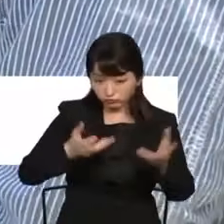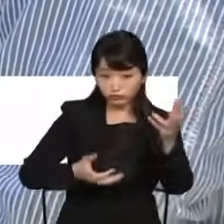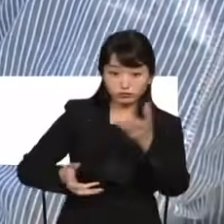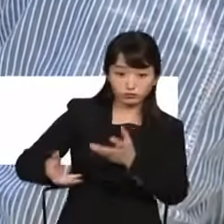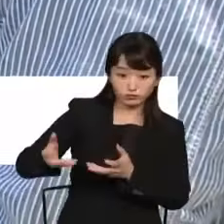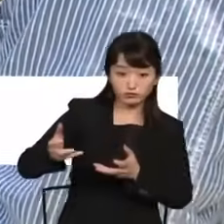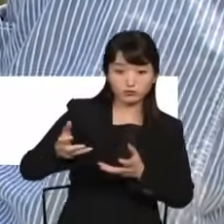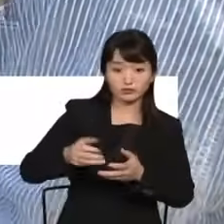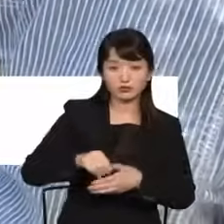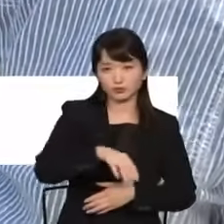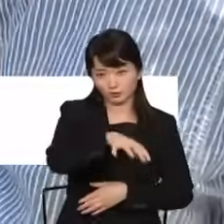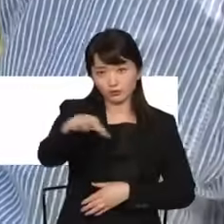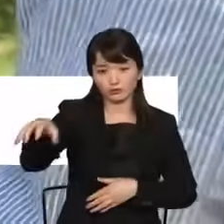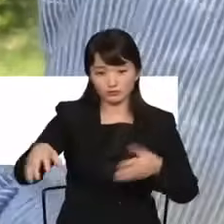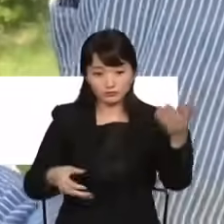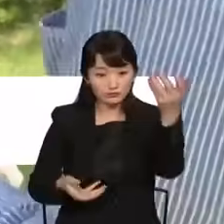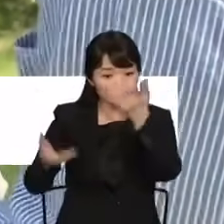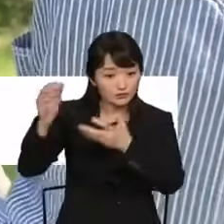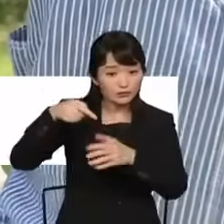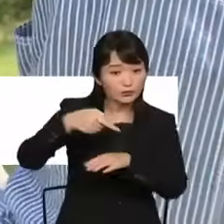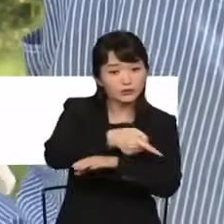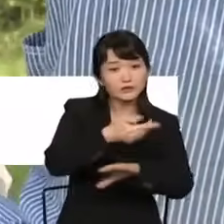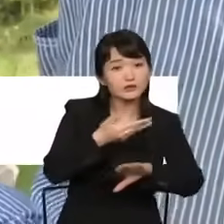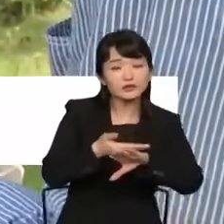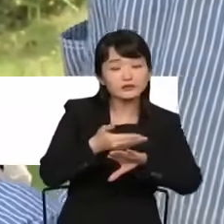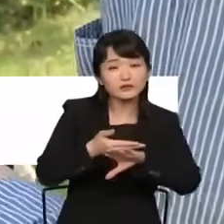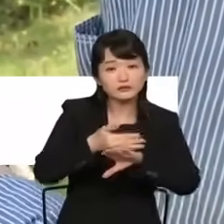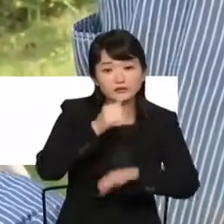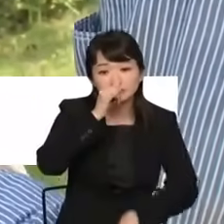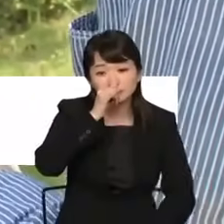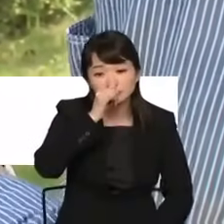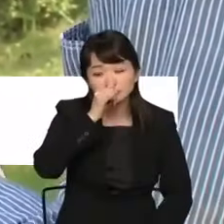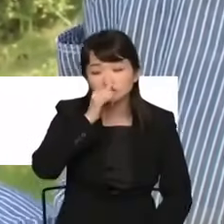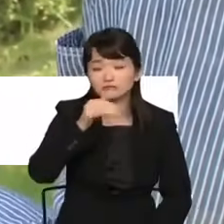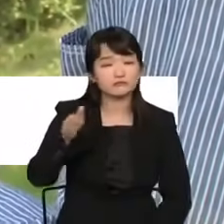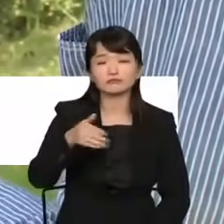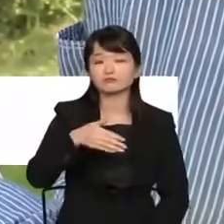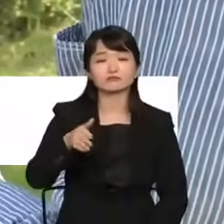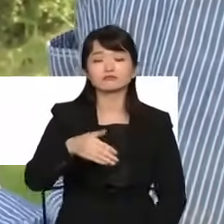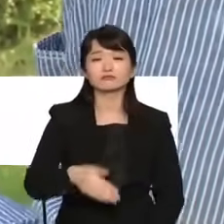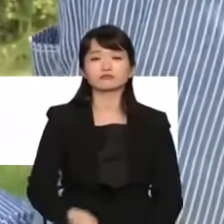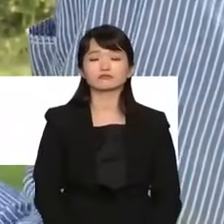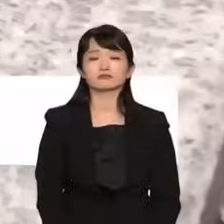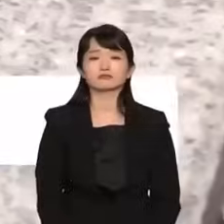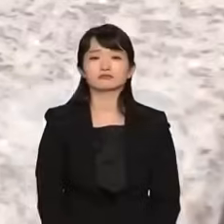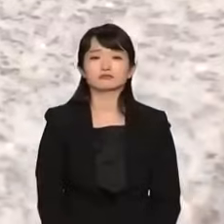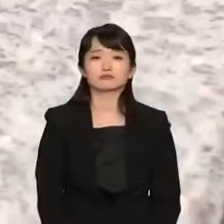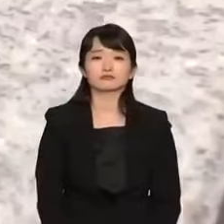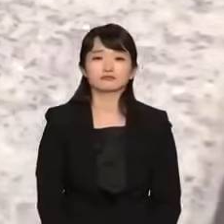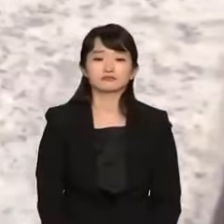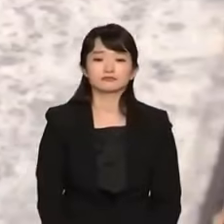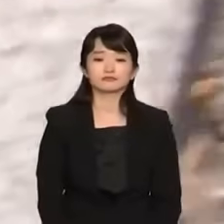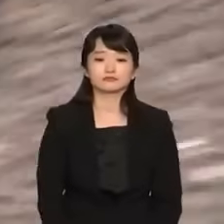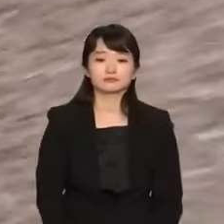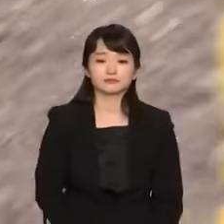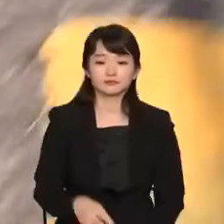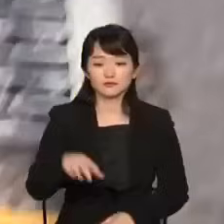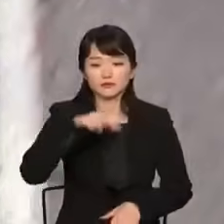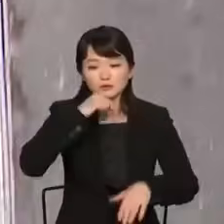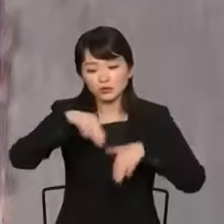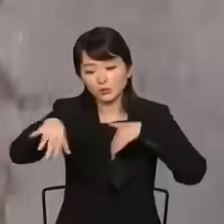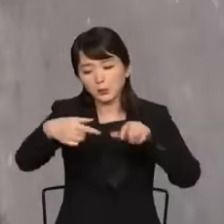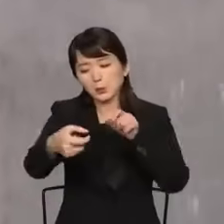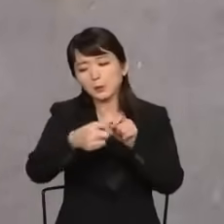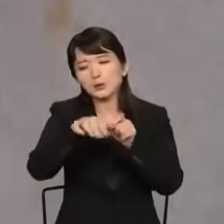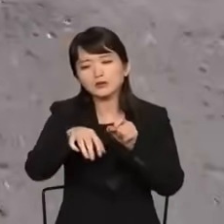동네 전체적으로. 그럼 그 밖에 뭐 다른 것들은 안 보이시고요? 네, 그것밖에 없었어요. 바로 앞 골목